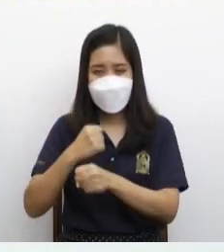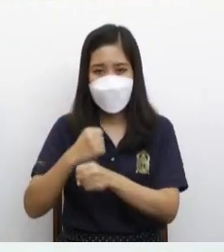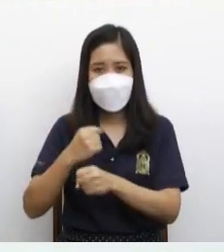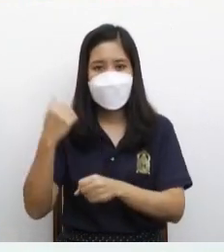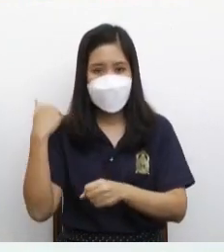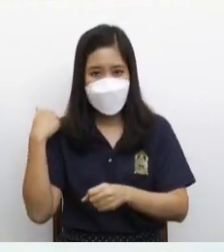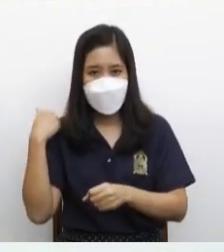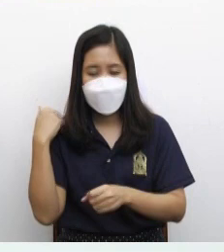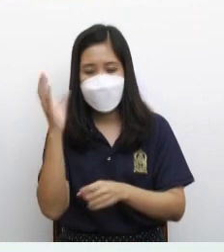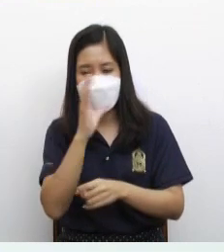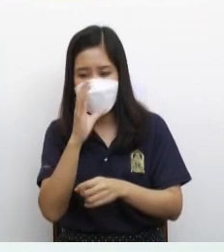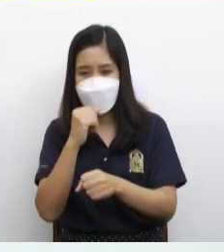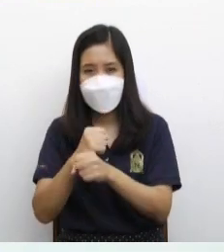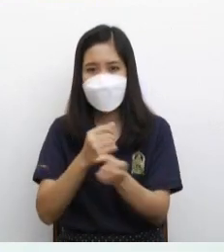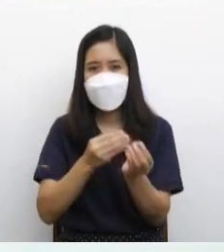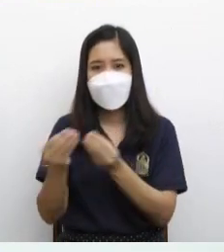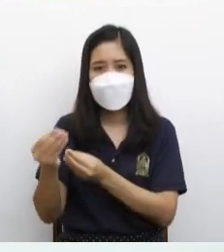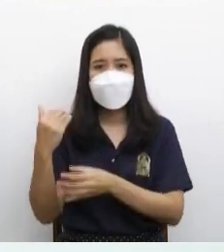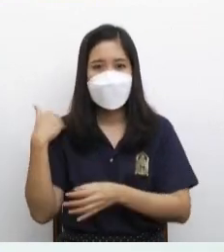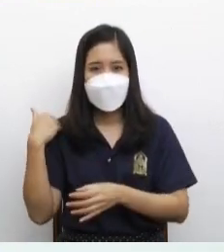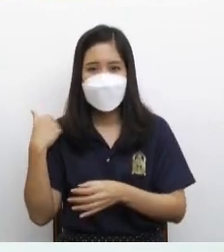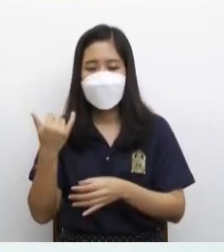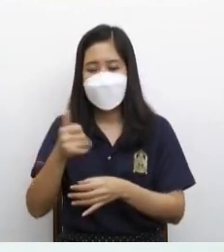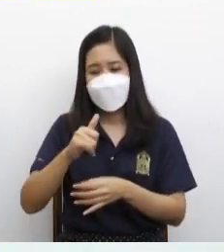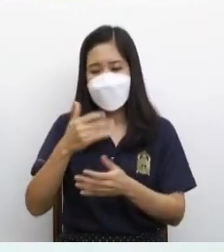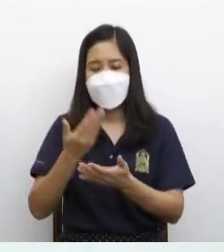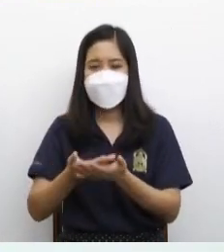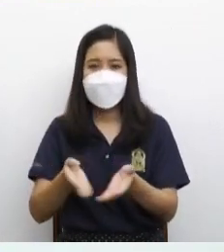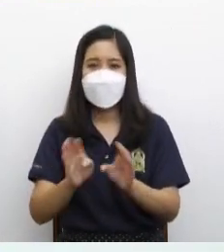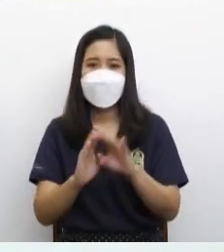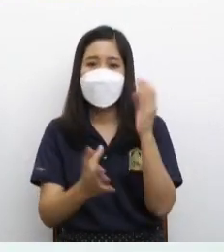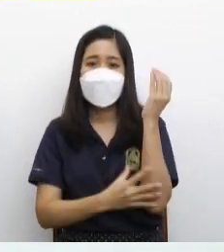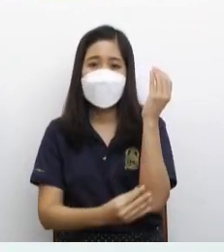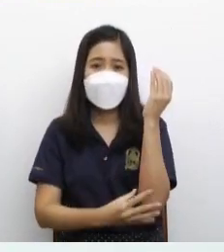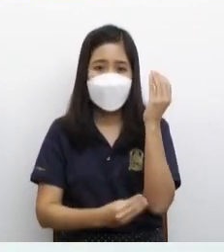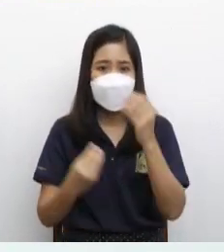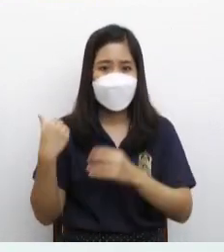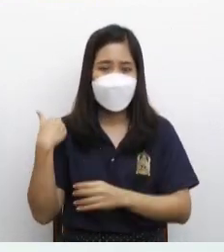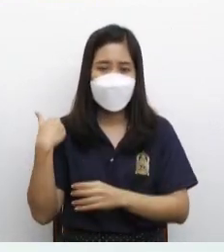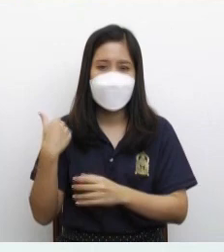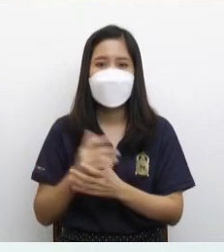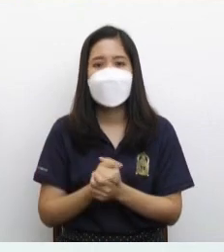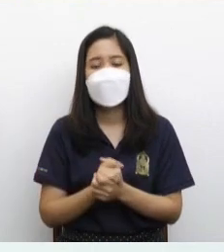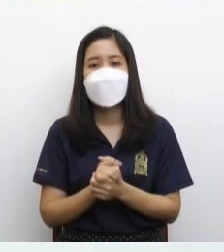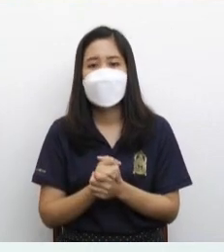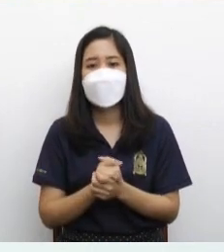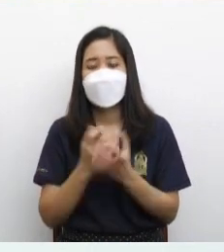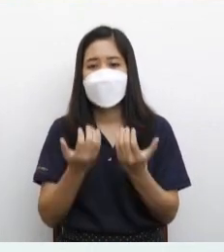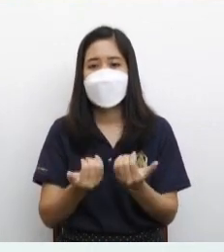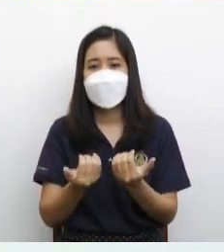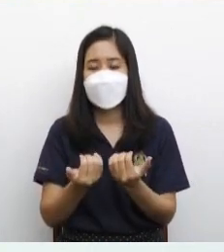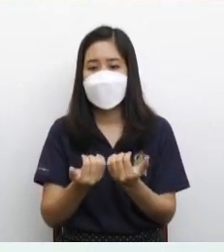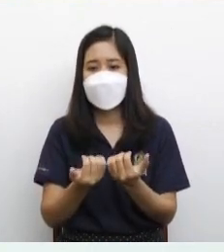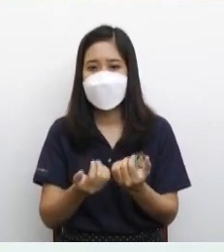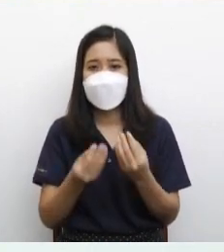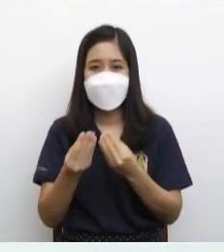งานทำเขาก็จะเป็นคนรู้หรอกหลุดพ้นจากความยากจนซึ่งในการไปลงกระบี่ครั้งนี้นะครับก็ได้